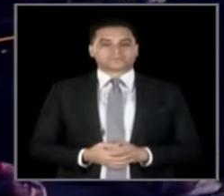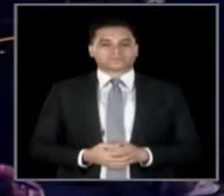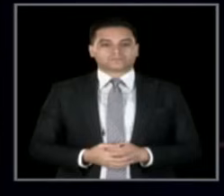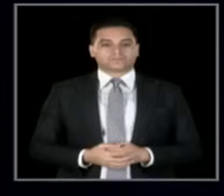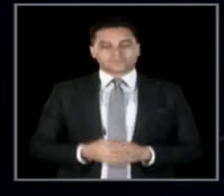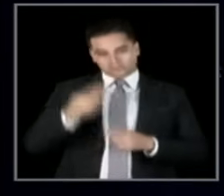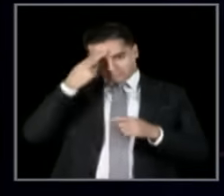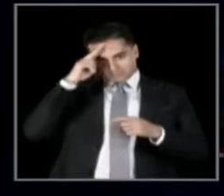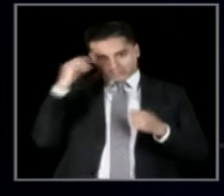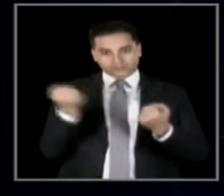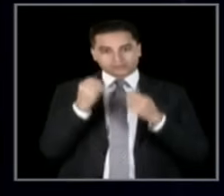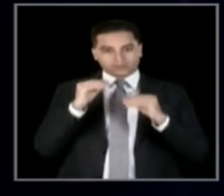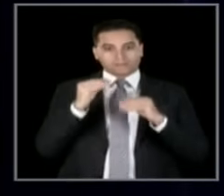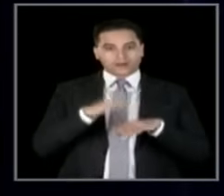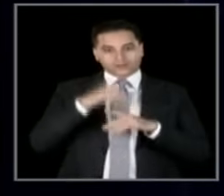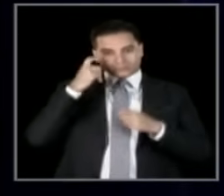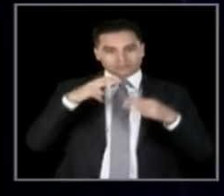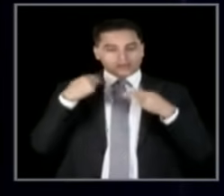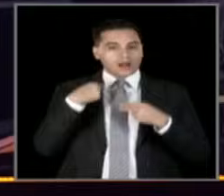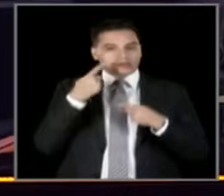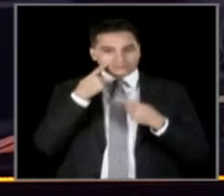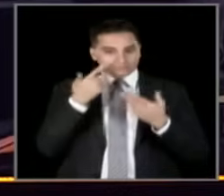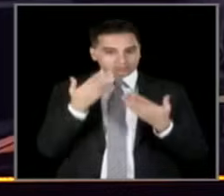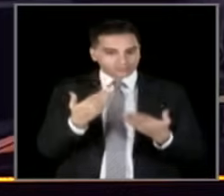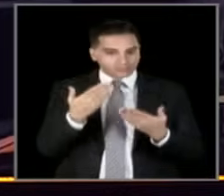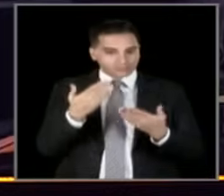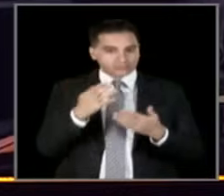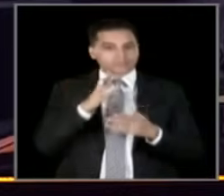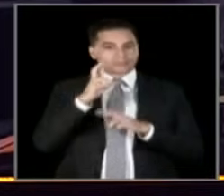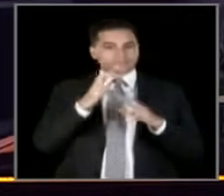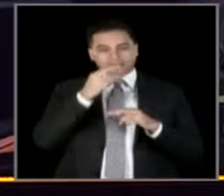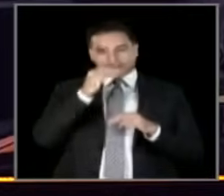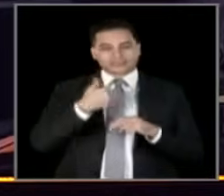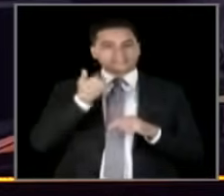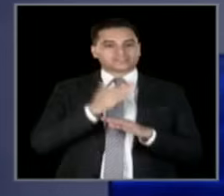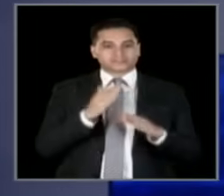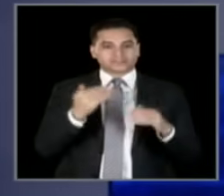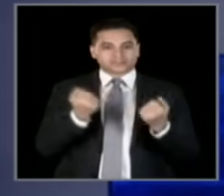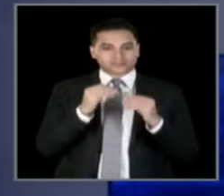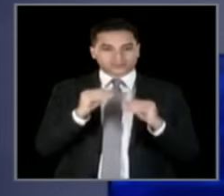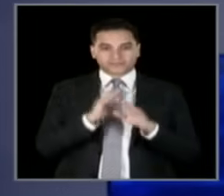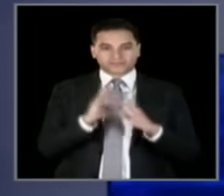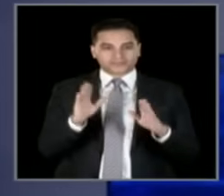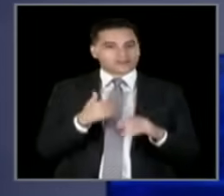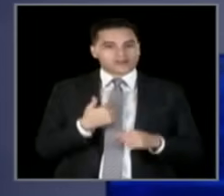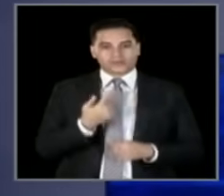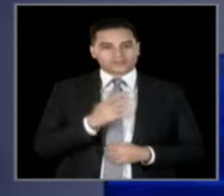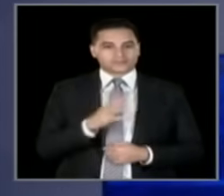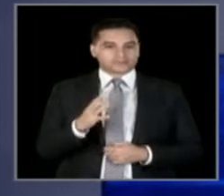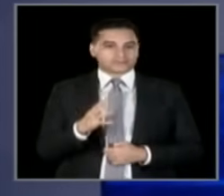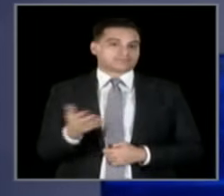مين اللي دربك على تحت الضغط؟ أنا كنت بتفرج وقعد أسأل نفسي. محدش دربك في الفريق؟ لا